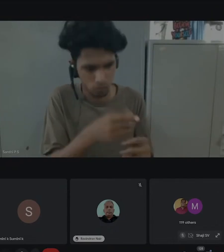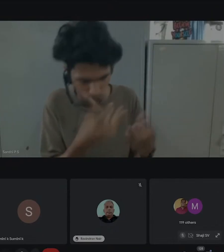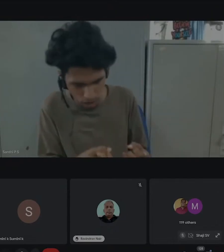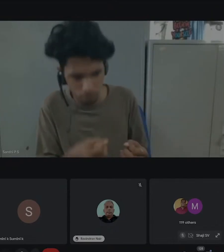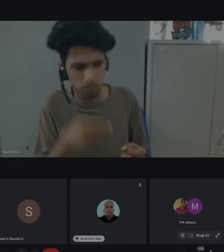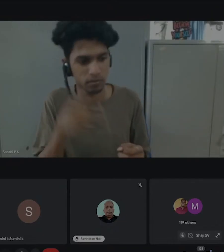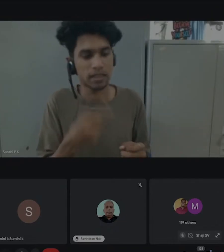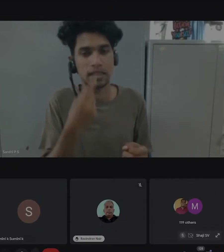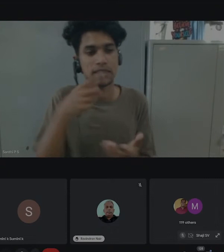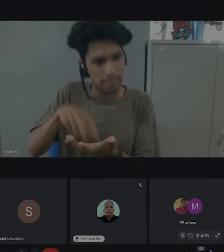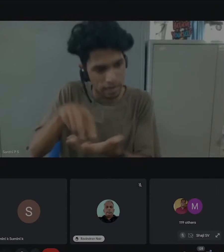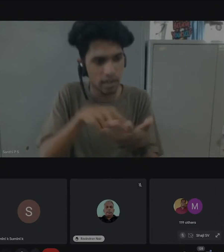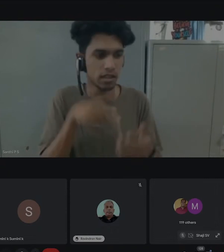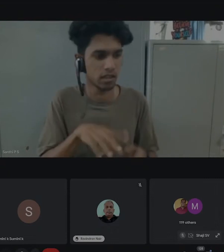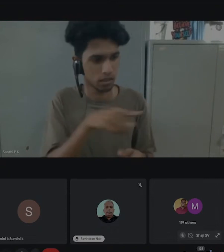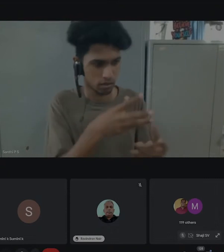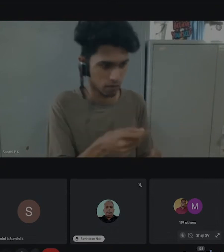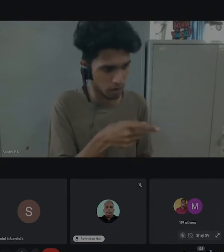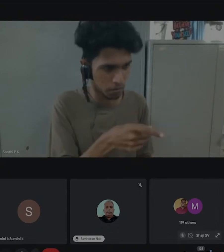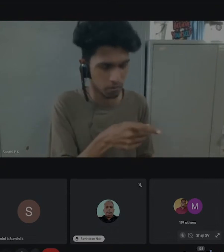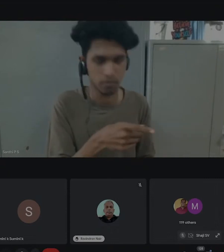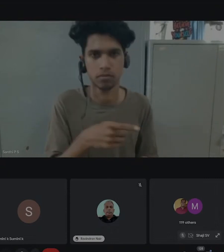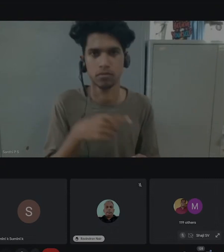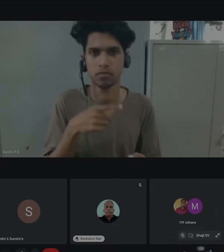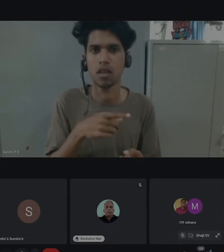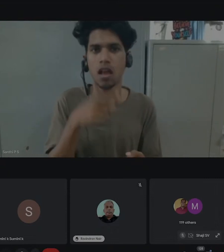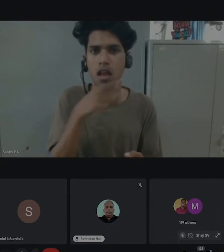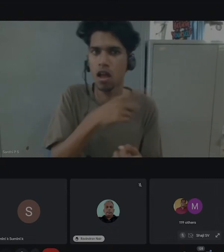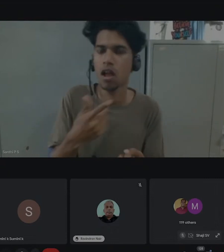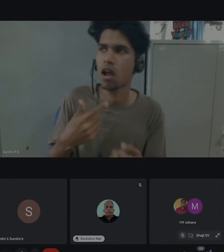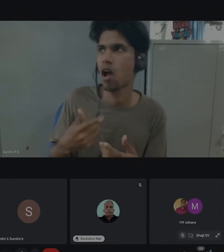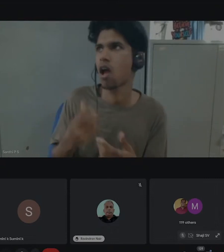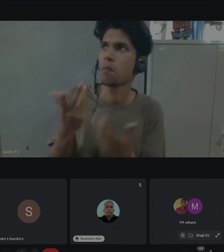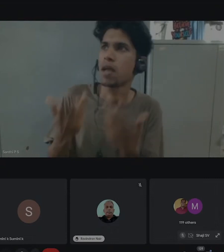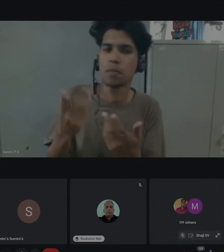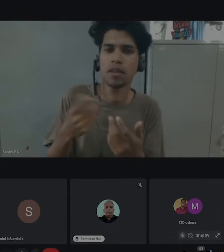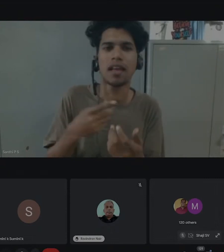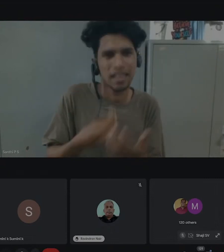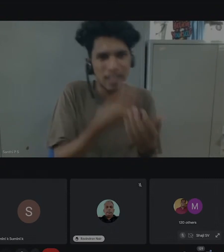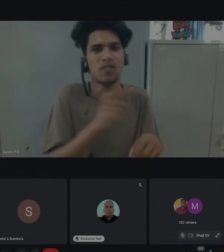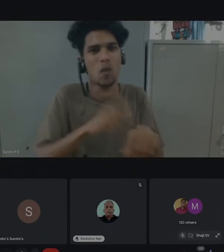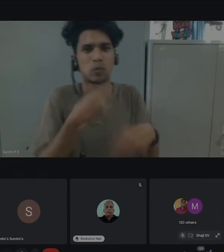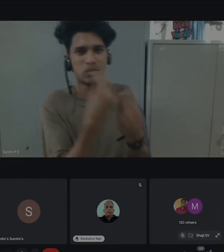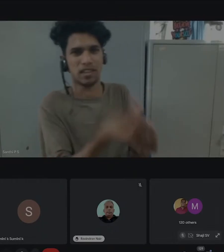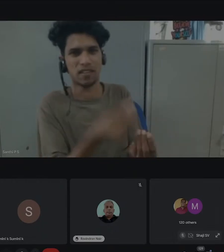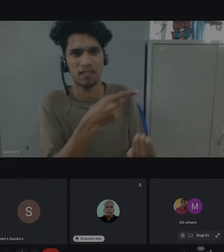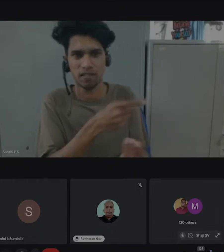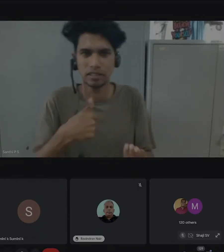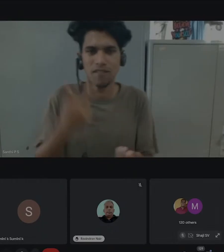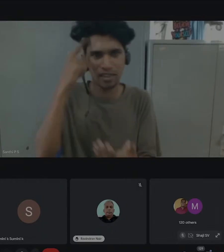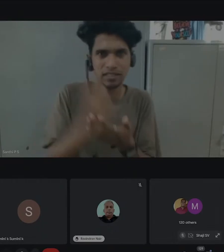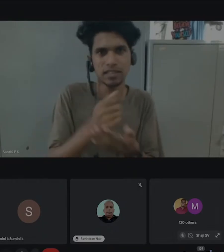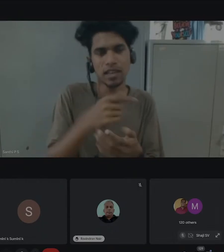ഇഡലിയാണുള്ളത്, മോൾക്ക് ഇഡലി തരട്ടെ എന്ന് ചോദിക്കുക. അവരടുത്ത് അത് ആവശ്യപ്പെടാനുള്ള സാഹചര്യം കൊടുക്കുക. അതിനകത്ത് ആശയവിനിമയം നടത്തുക. ഭക്ഷണം